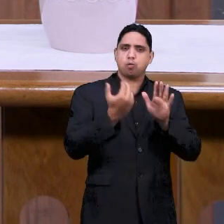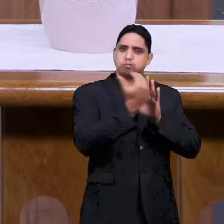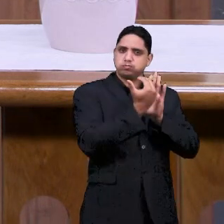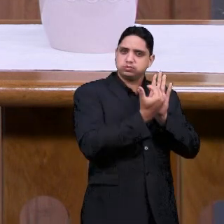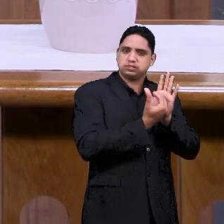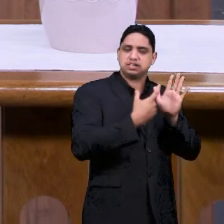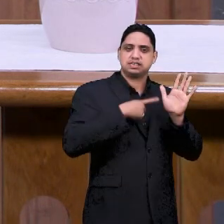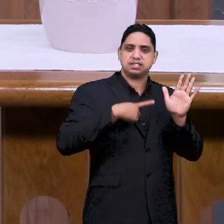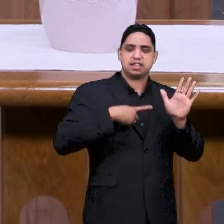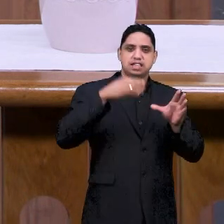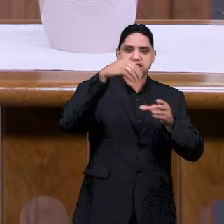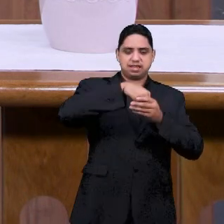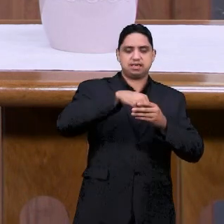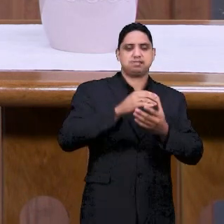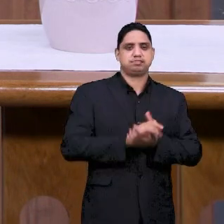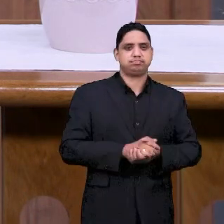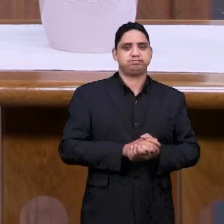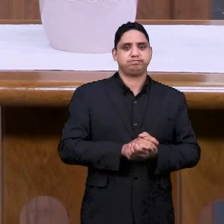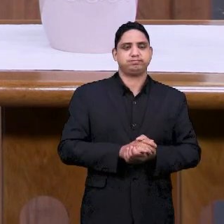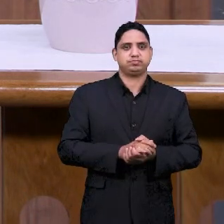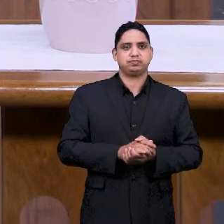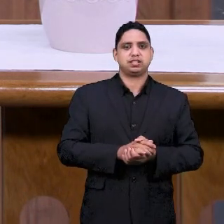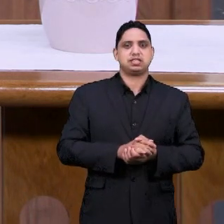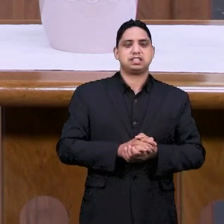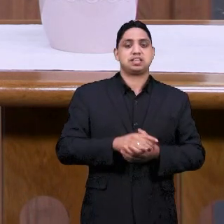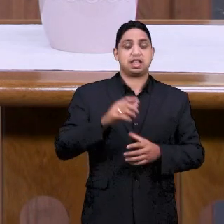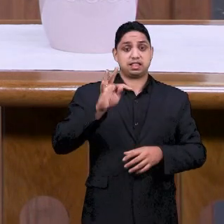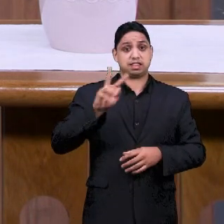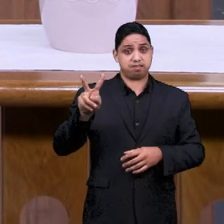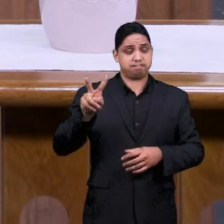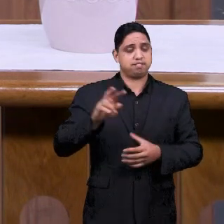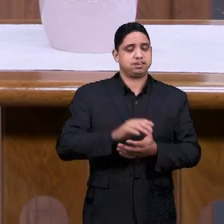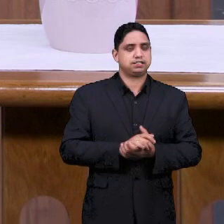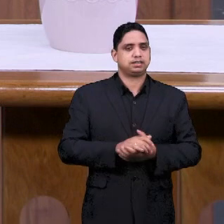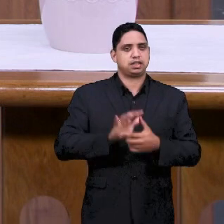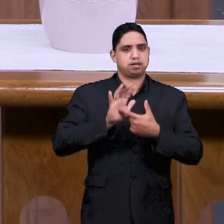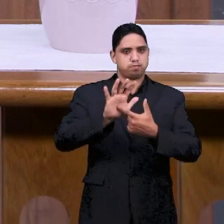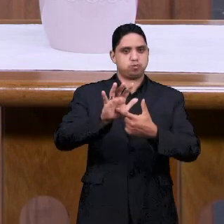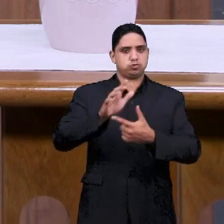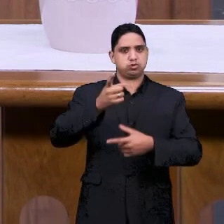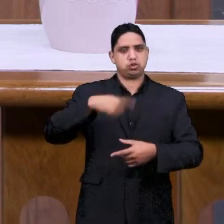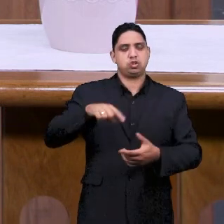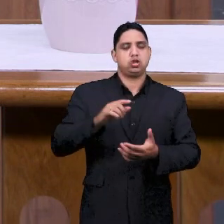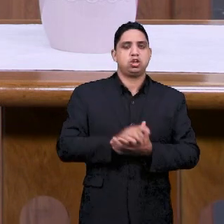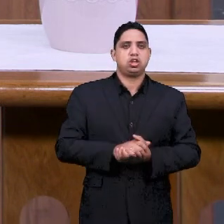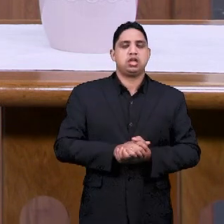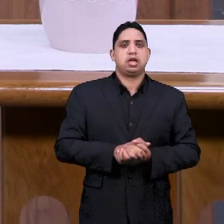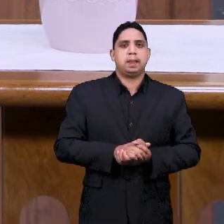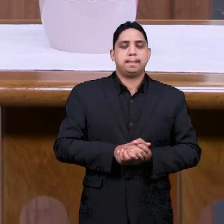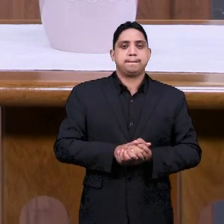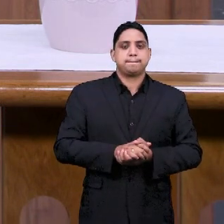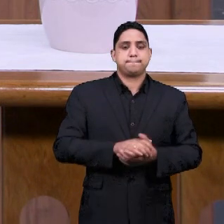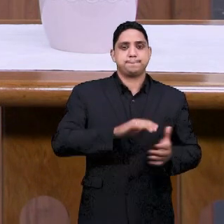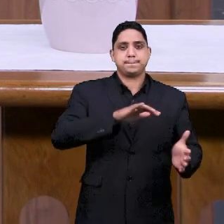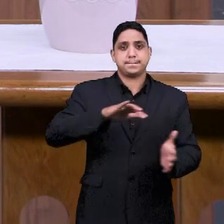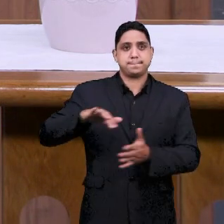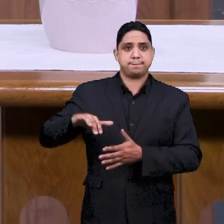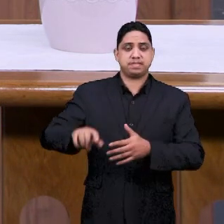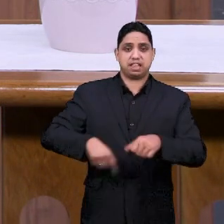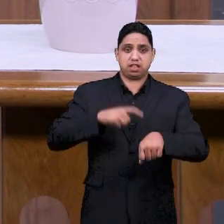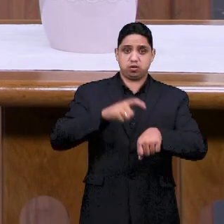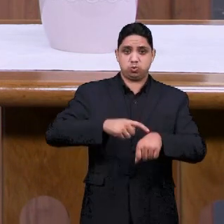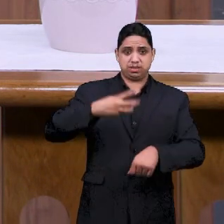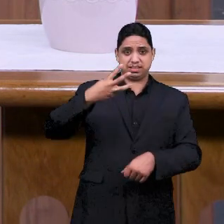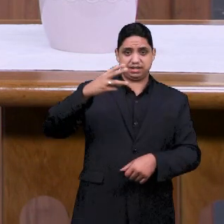annonçant l'évangile éternel à travers les émissions de télé qui font la retransmission de notre signal.